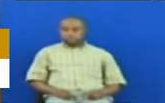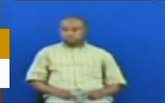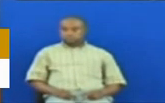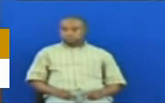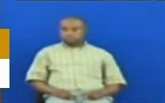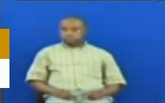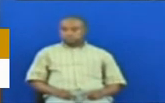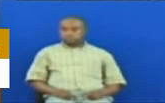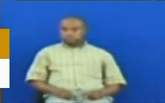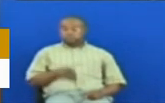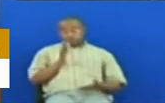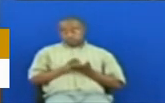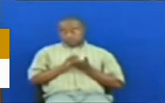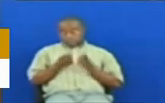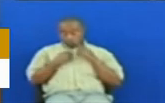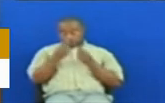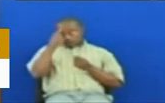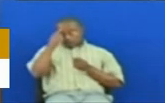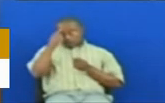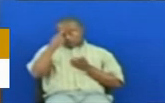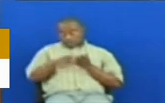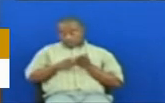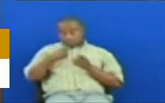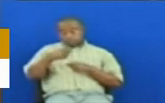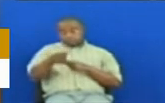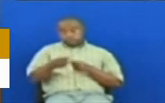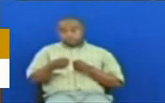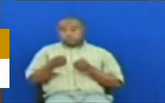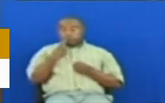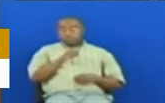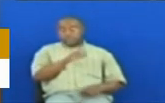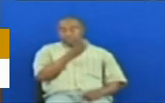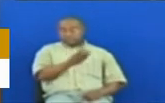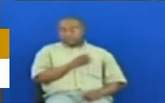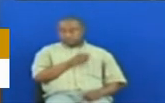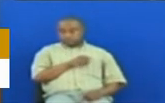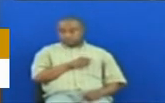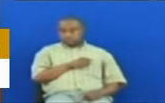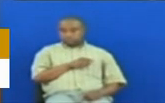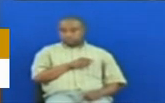ni logic unaiona, kwa kweli tumezungumza sana kwamba kuweka mtu miaka mitatu